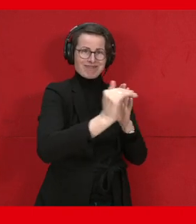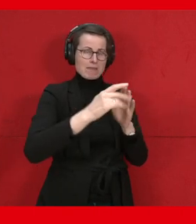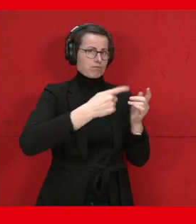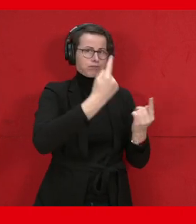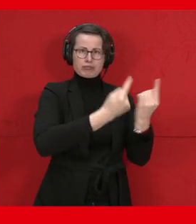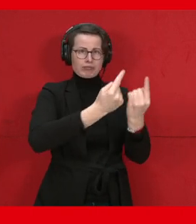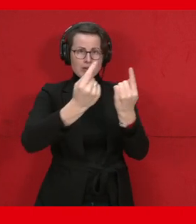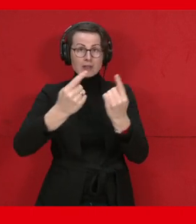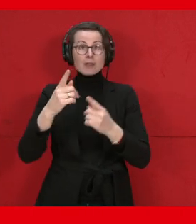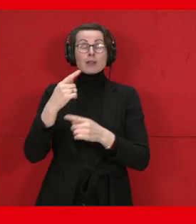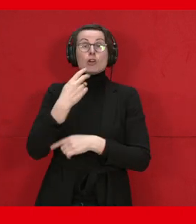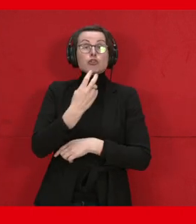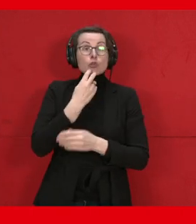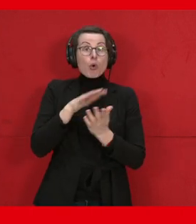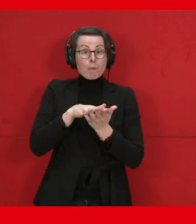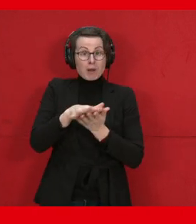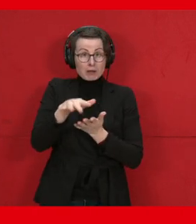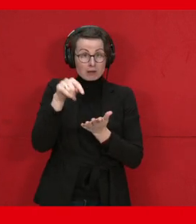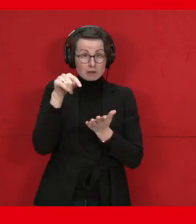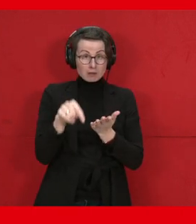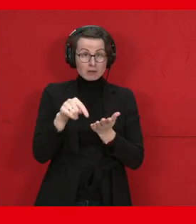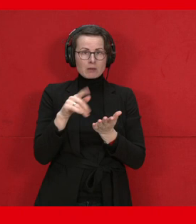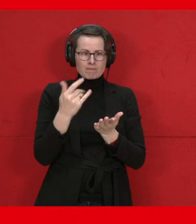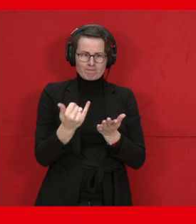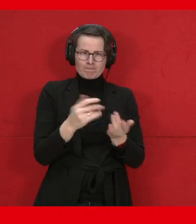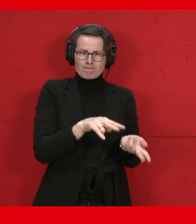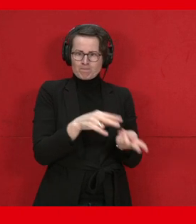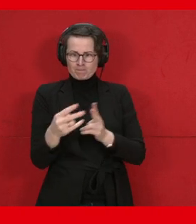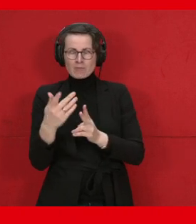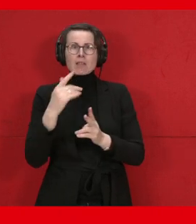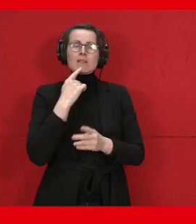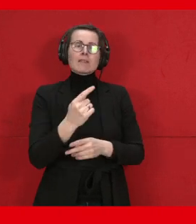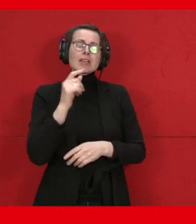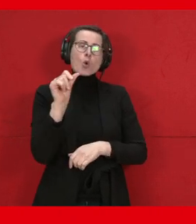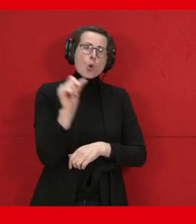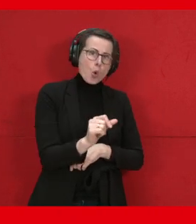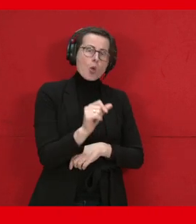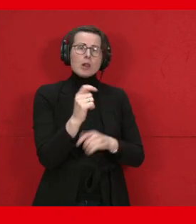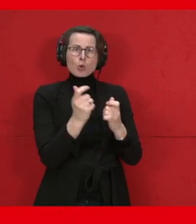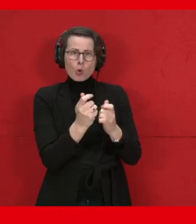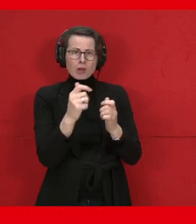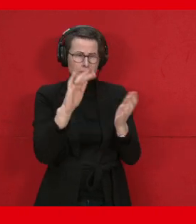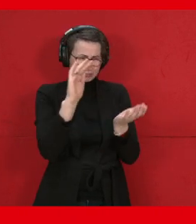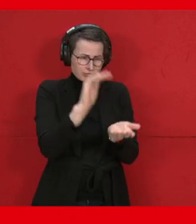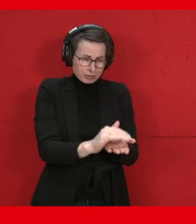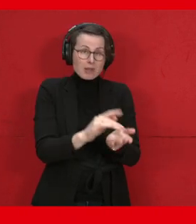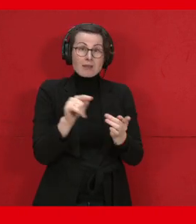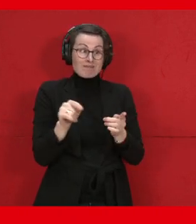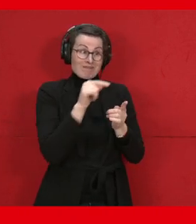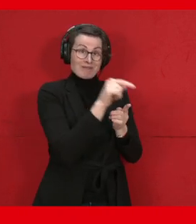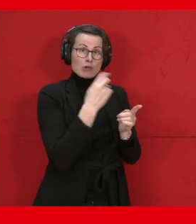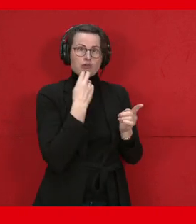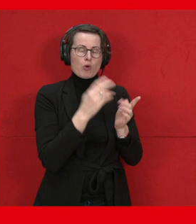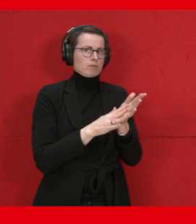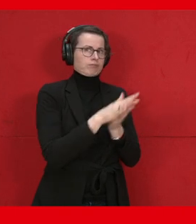Herr Scholz gerade richtig gesagt, der wird durch die Elektrifizierung und den Ersatz der fossilen Brennstoffe sich mindestens verdreifachen. Und ich